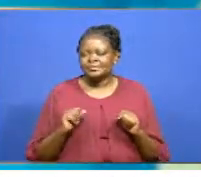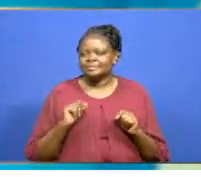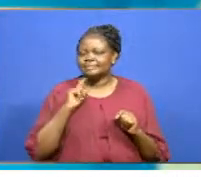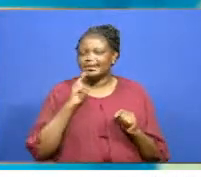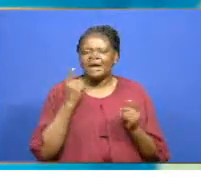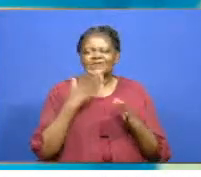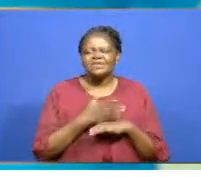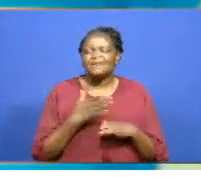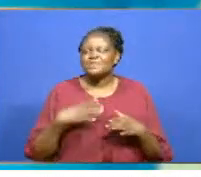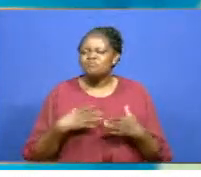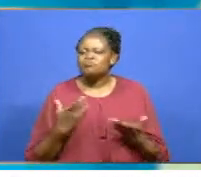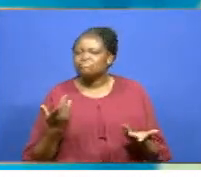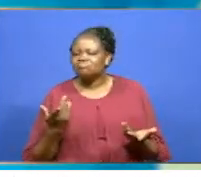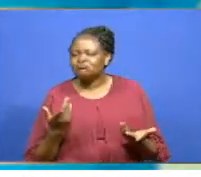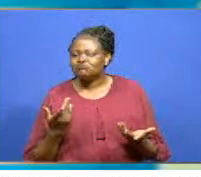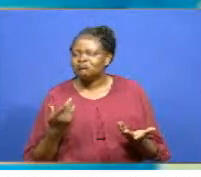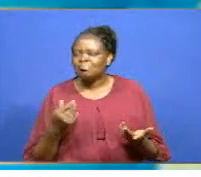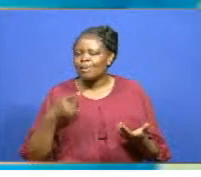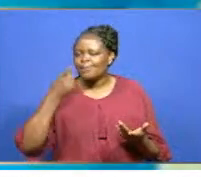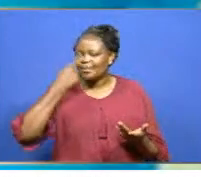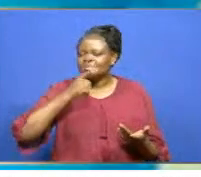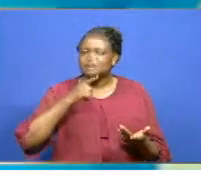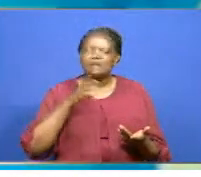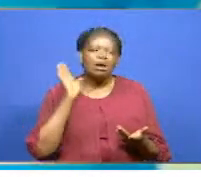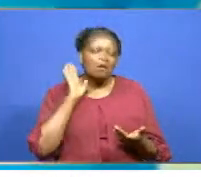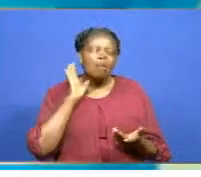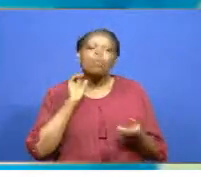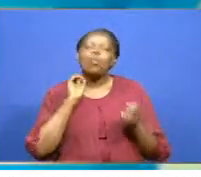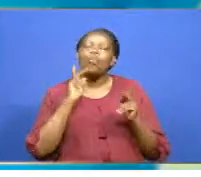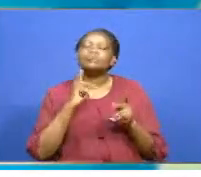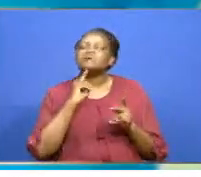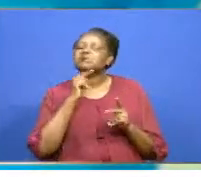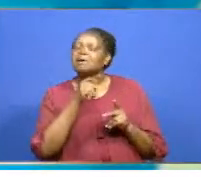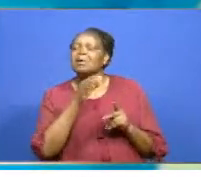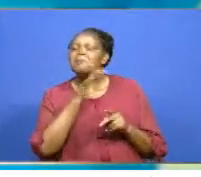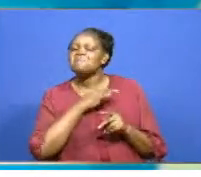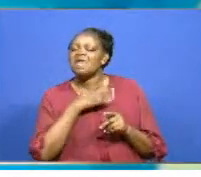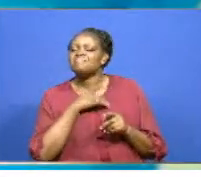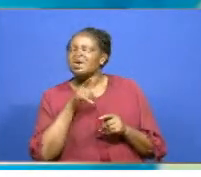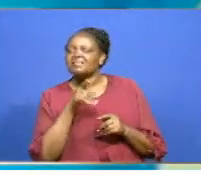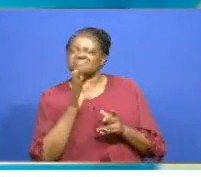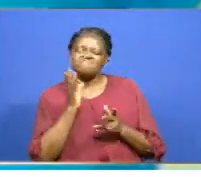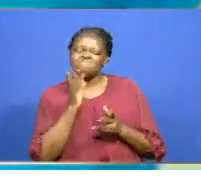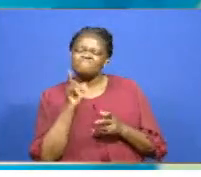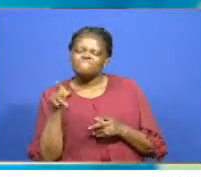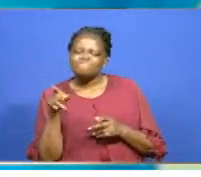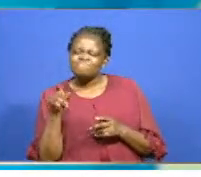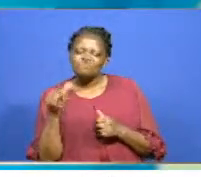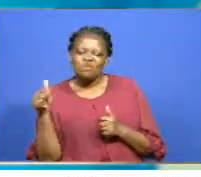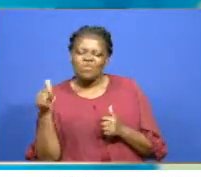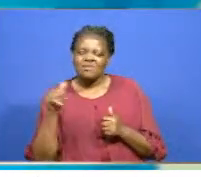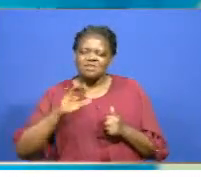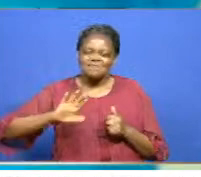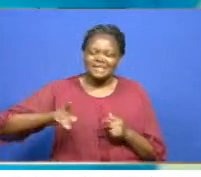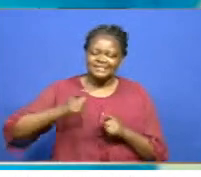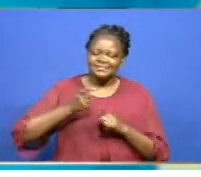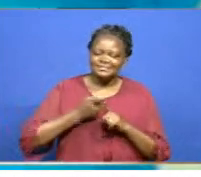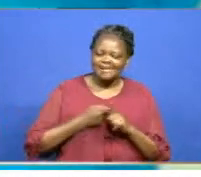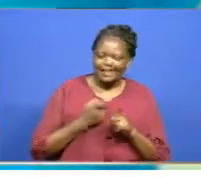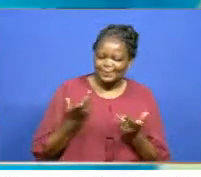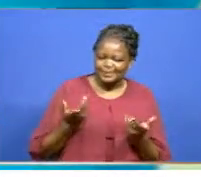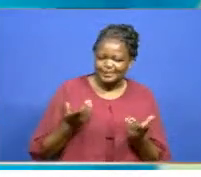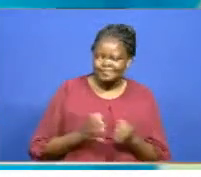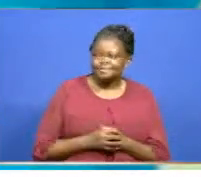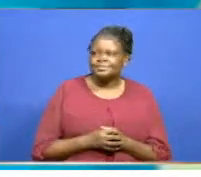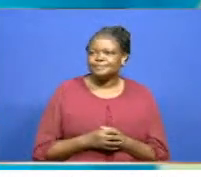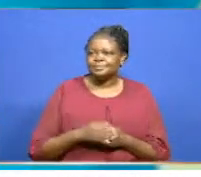wote wamenadi sera zao, tunaona kwamba huyu anaweza kutusaidia ama kukamilisha muhula ambao umebakia. Na kumbuke Nancy